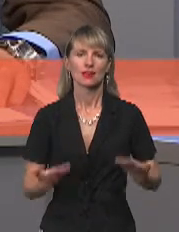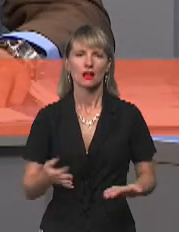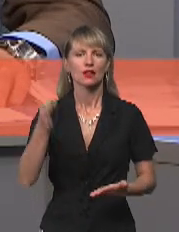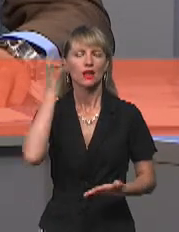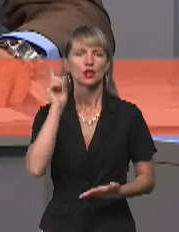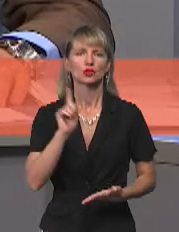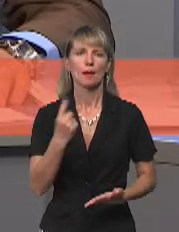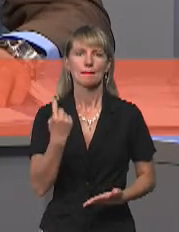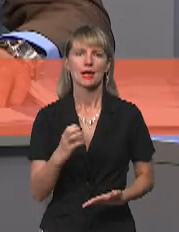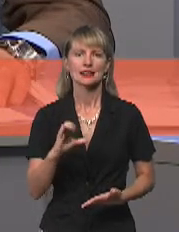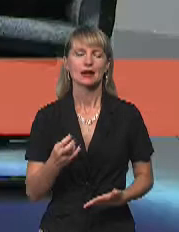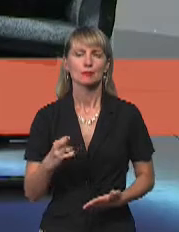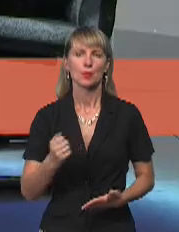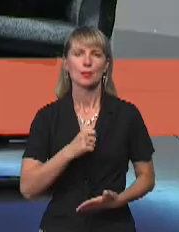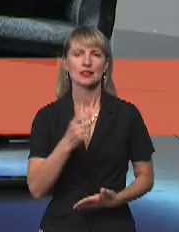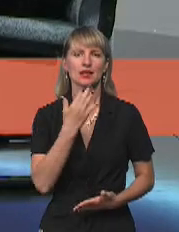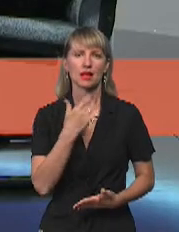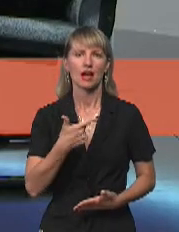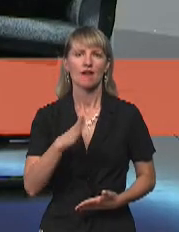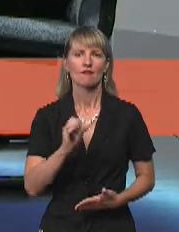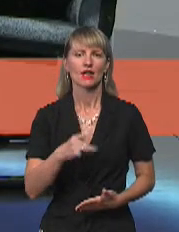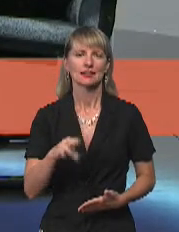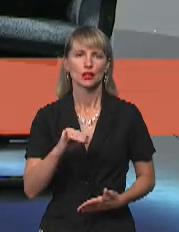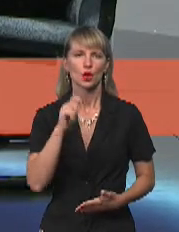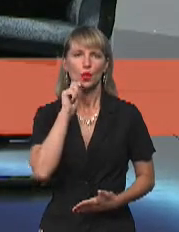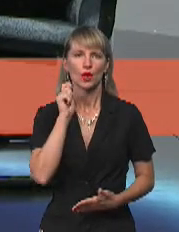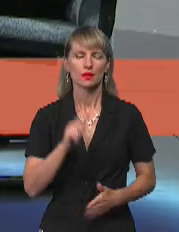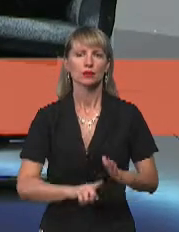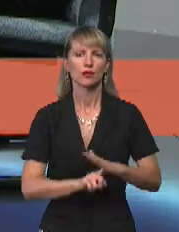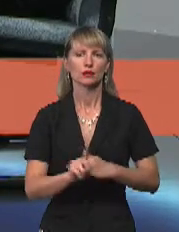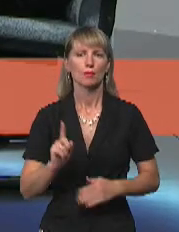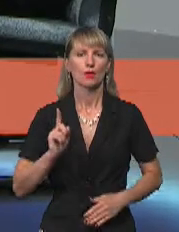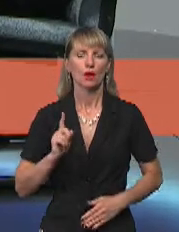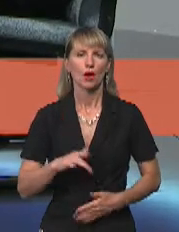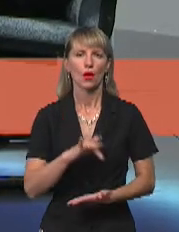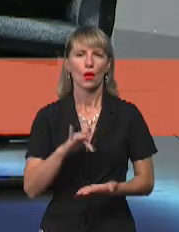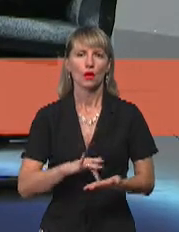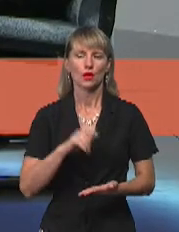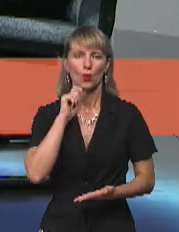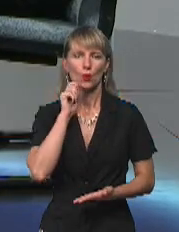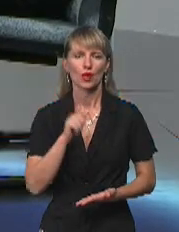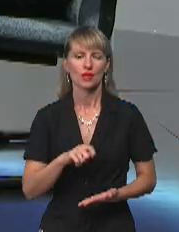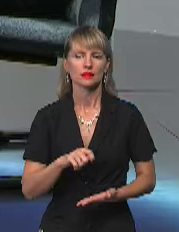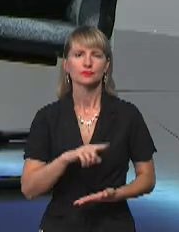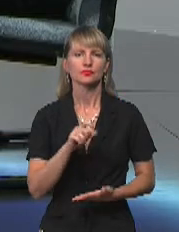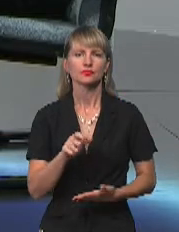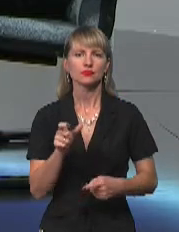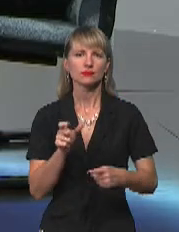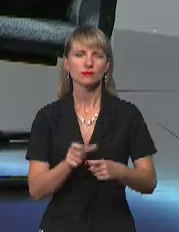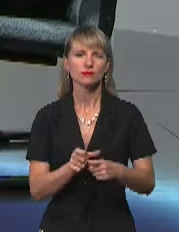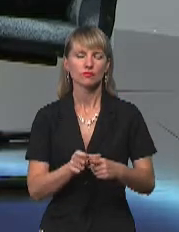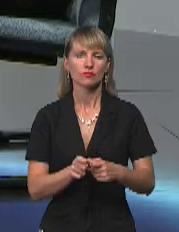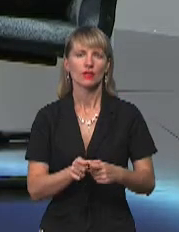Нагадаємо, що 1 серпня бійці Національної гвардії України почали патрулювати міста України. За інформацією від заступника